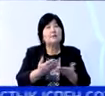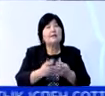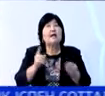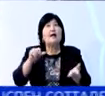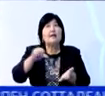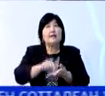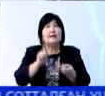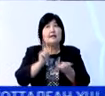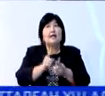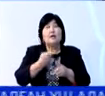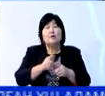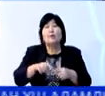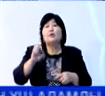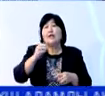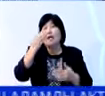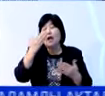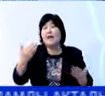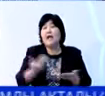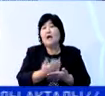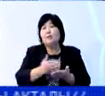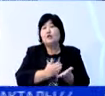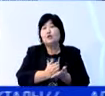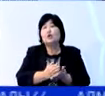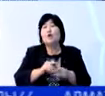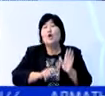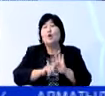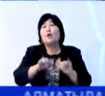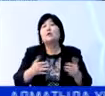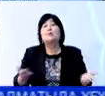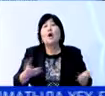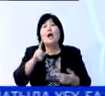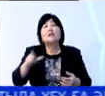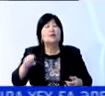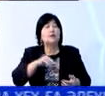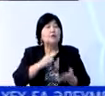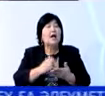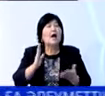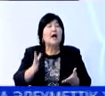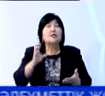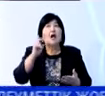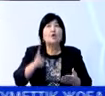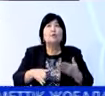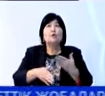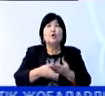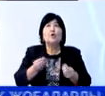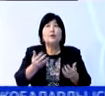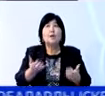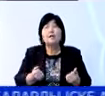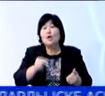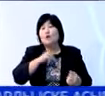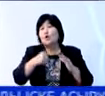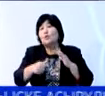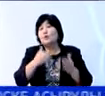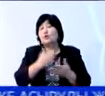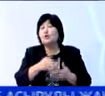Сол себепті де е-халық ақпараттық жүйесі қолға алыныпты. Бұл арқылы қанша адамның жұмысы бар, қаншасы әлеуметтік төлемдер алады, жұмыссыз